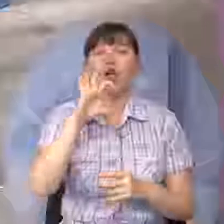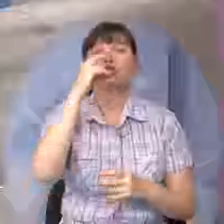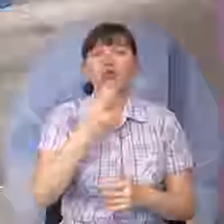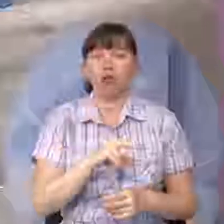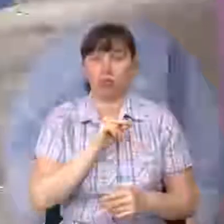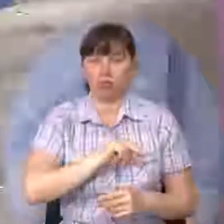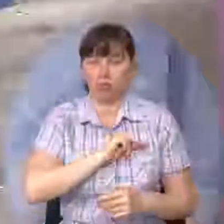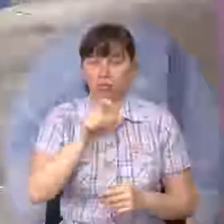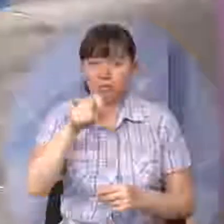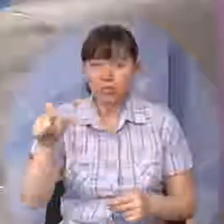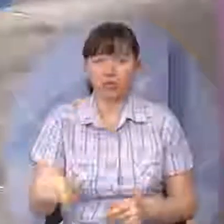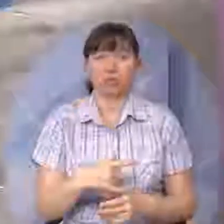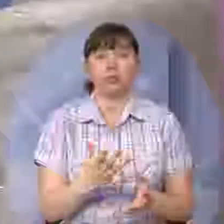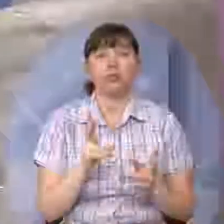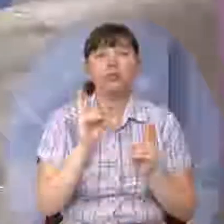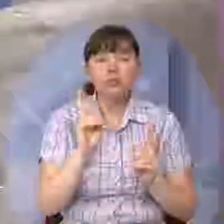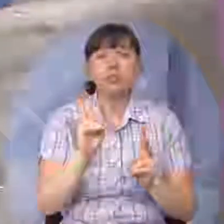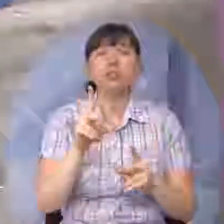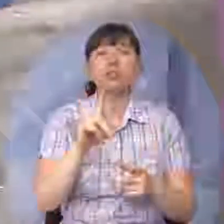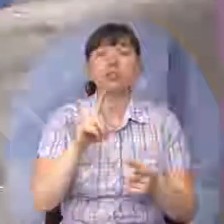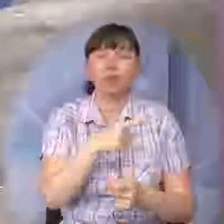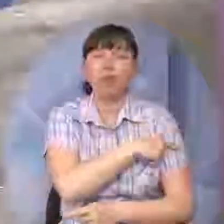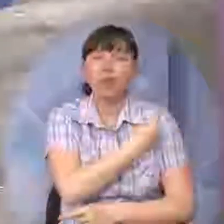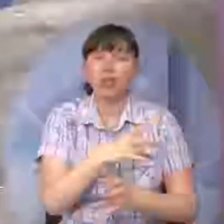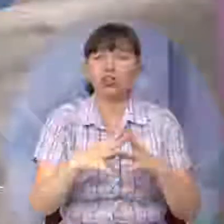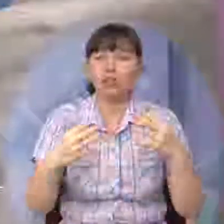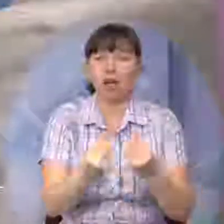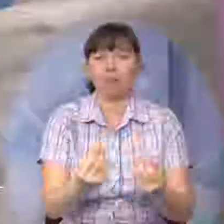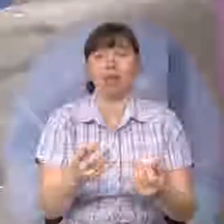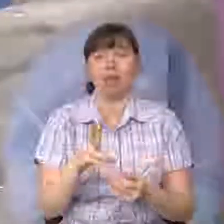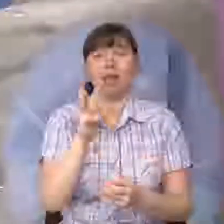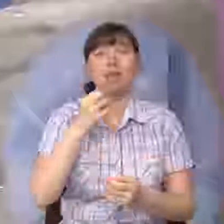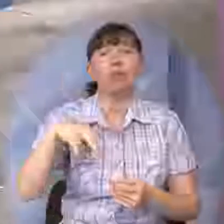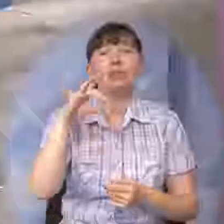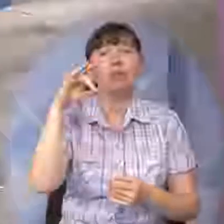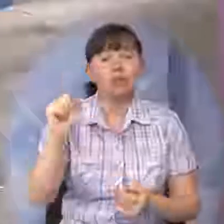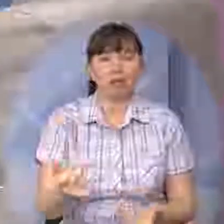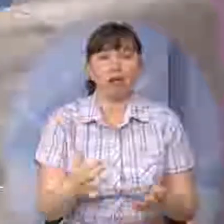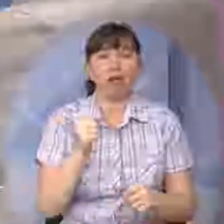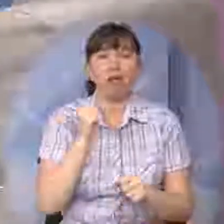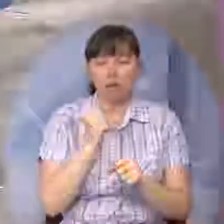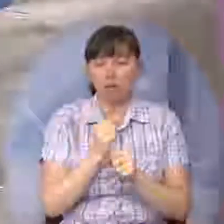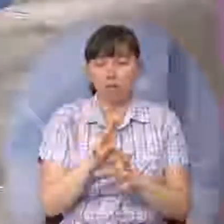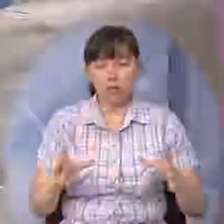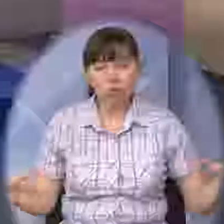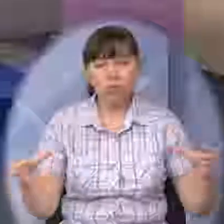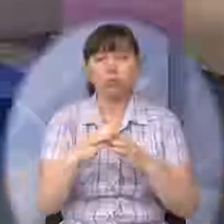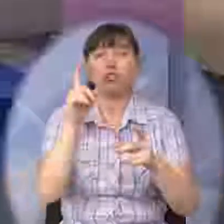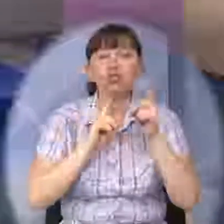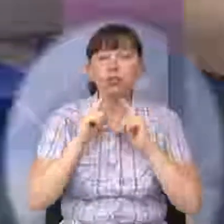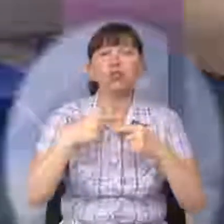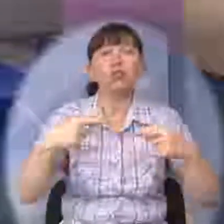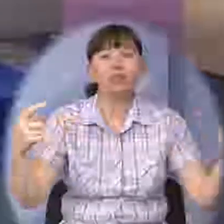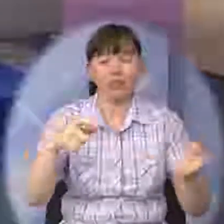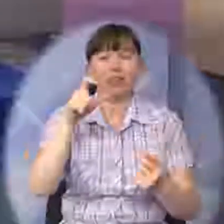asistenți sociali din localitate, cu lucrătorii sociali, implicăm medicii de familie, asistentele medicale, facem o ședință cu